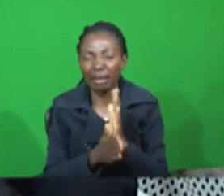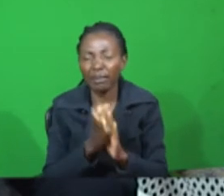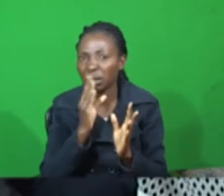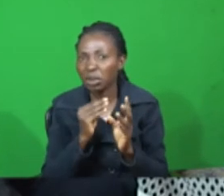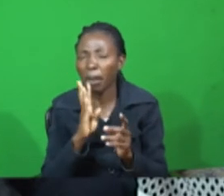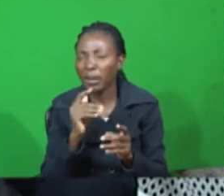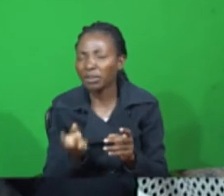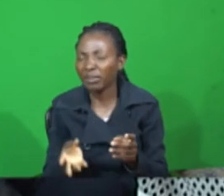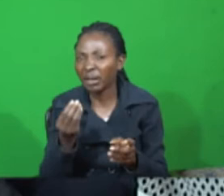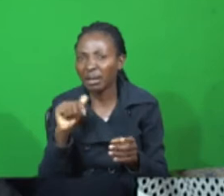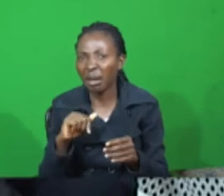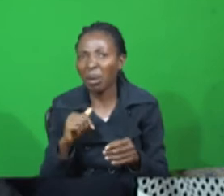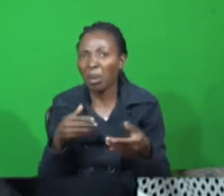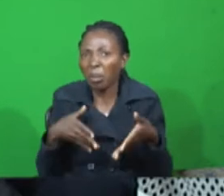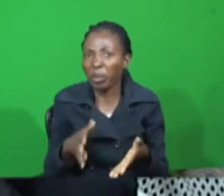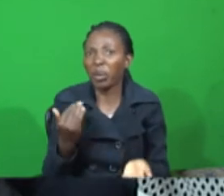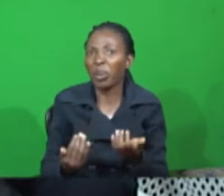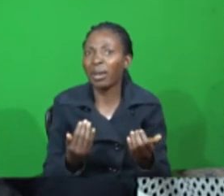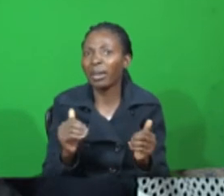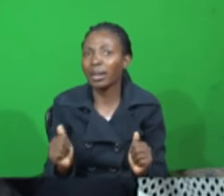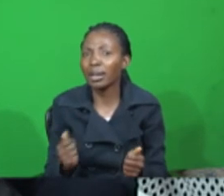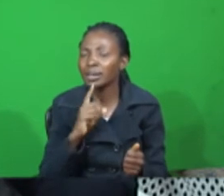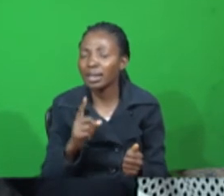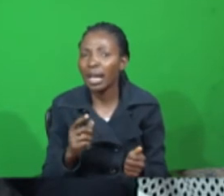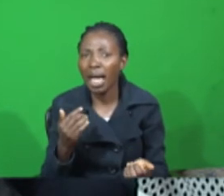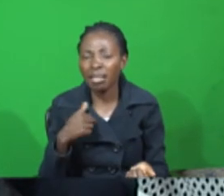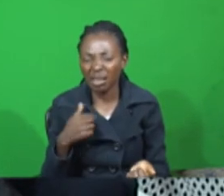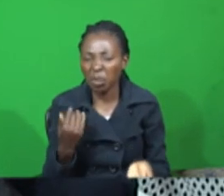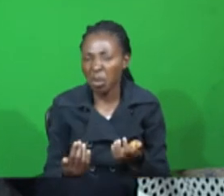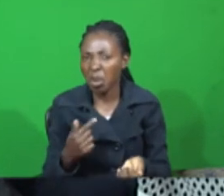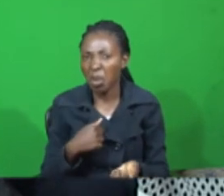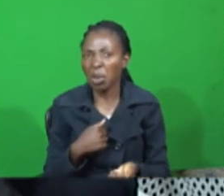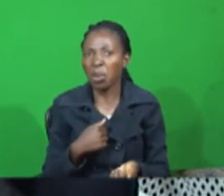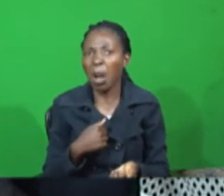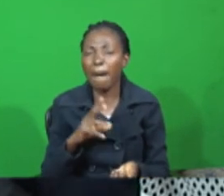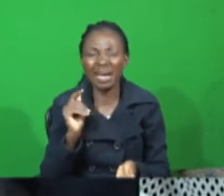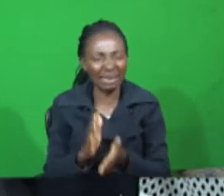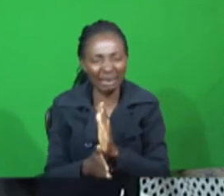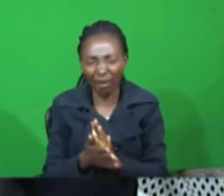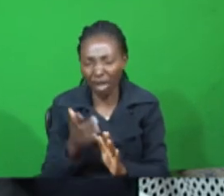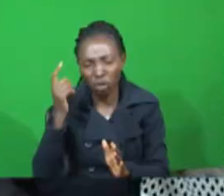Uzongona ato nemwe mwana futi. Wototi ndiani kwenzi mwana wangu.